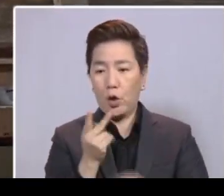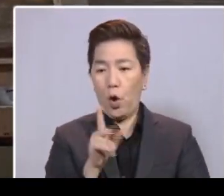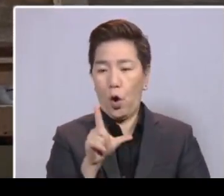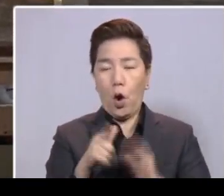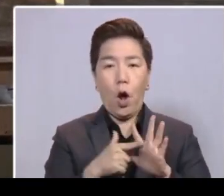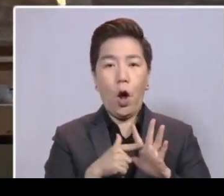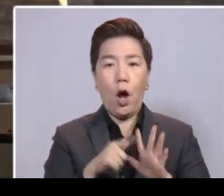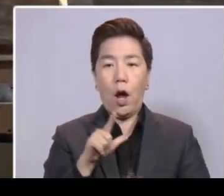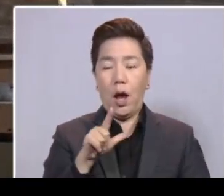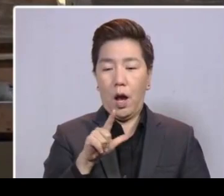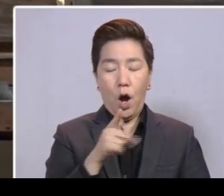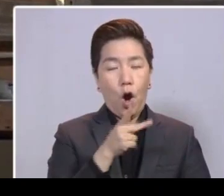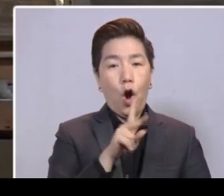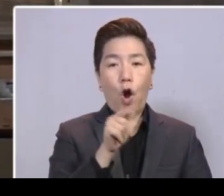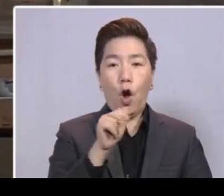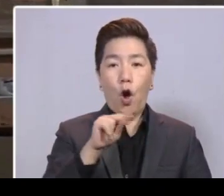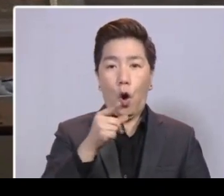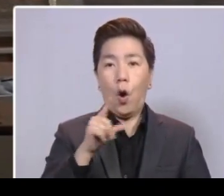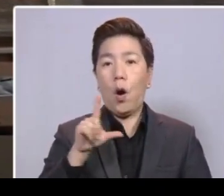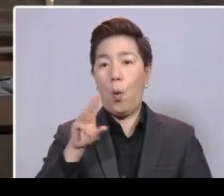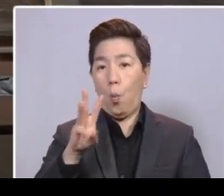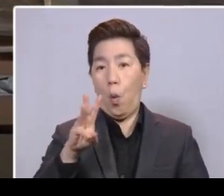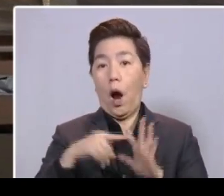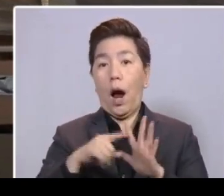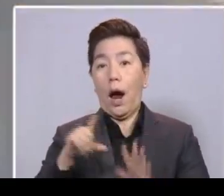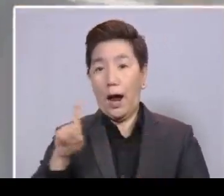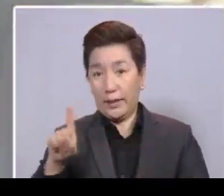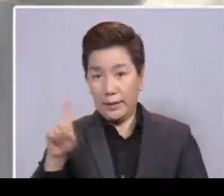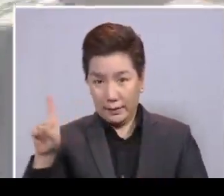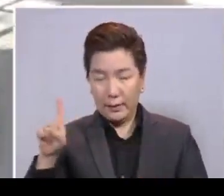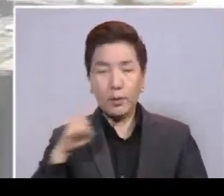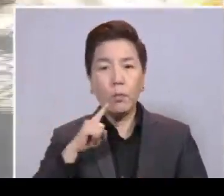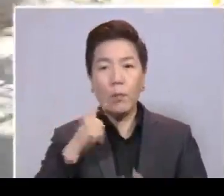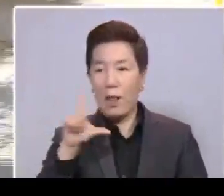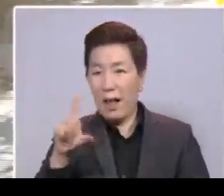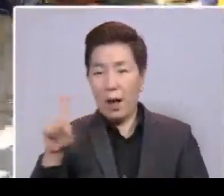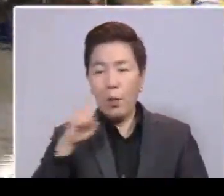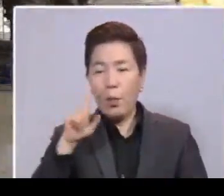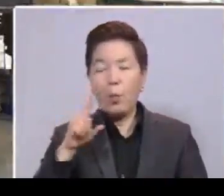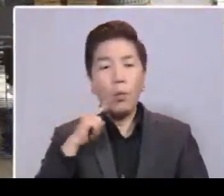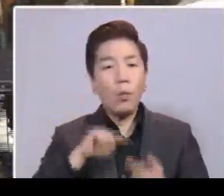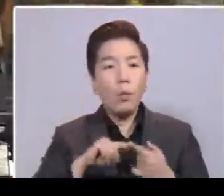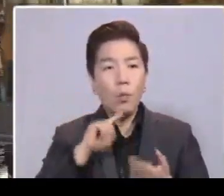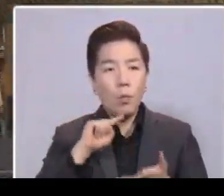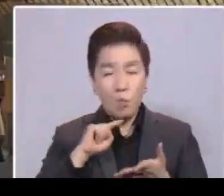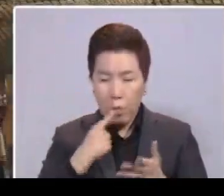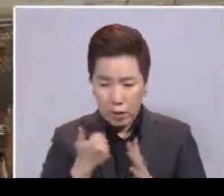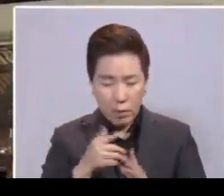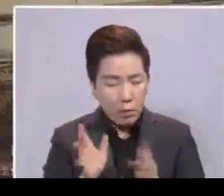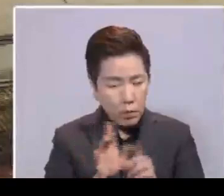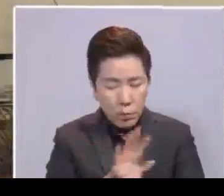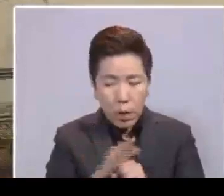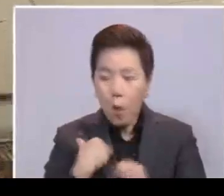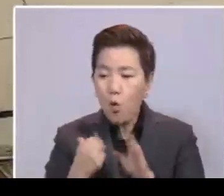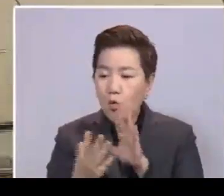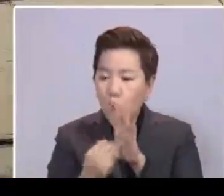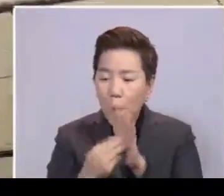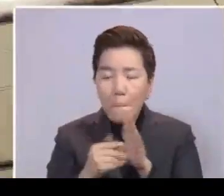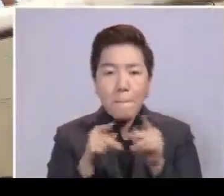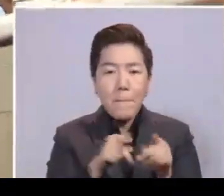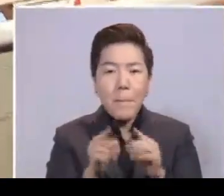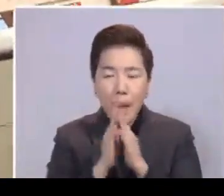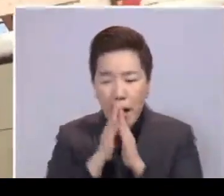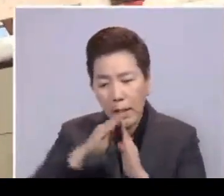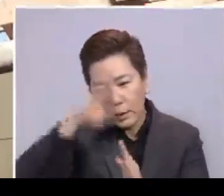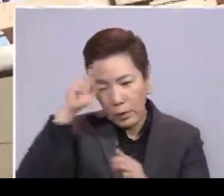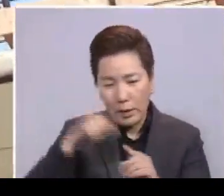คลองวาฬนะครับพระเทพสิทธิวิมลนะครับก่อนเกิดเหตุเนี่ยก็ไปร่วมกันนะครับอบรมพิธีพระ